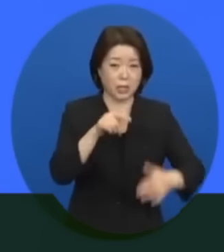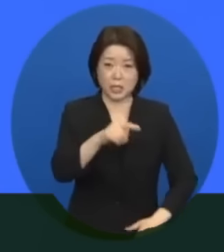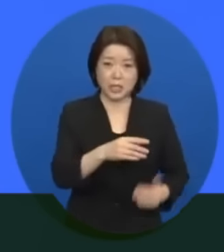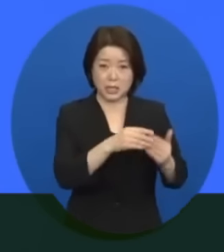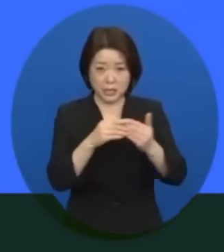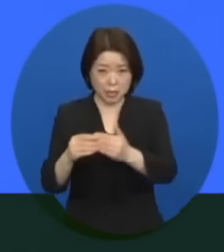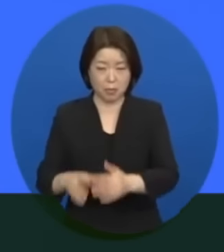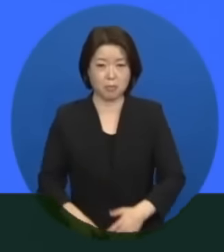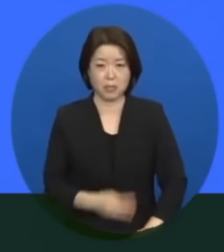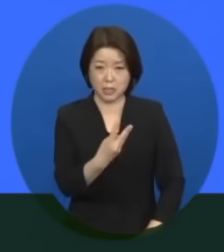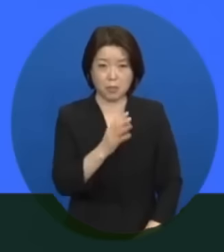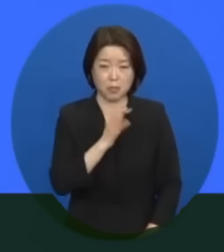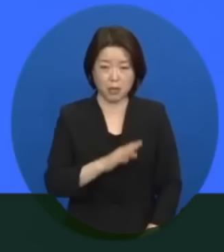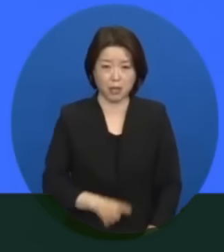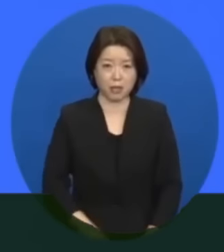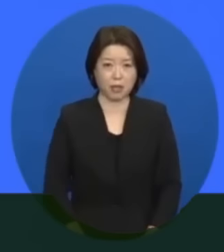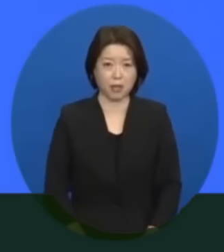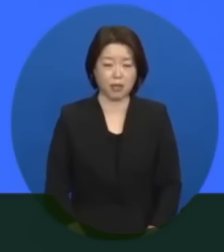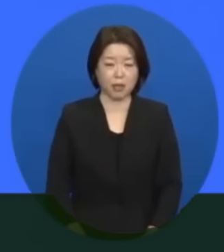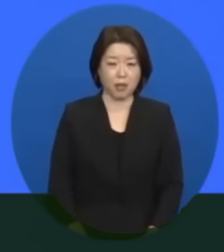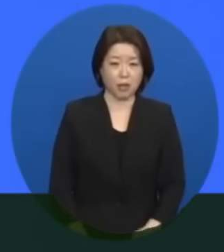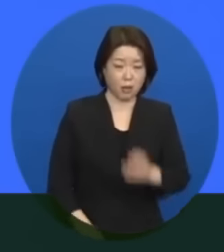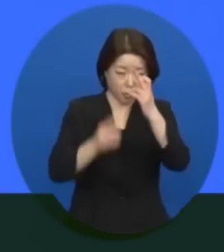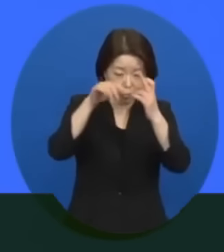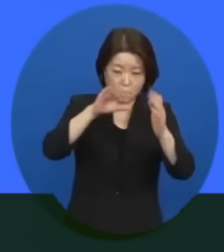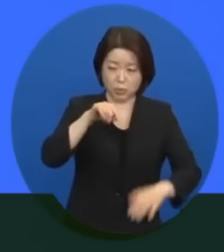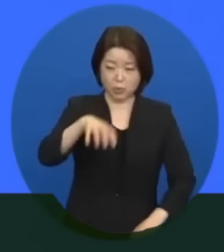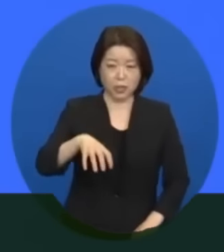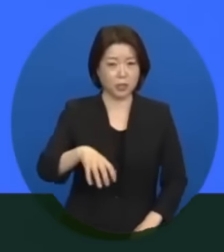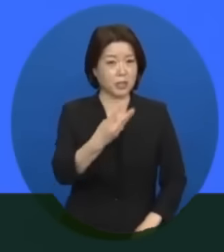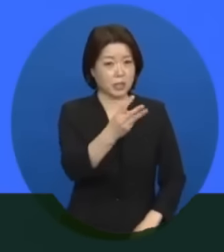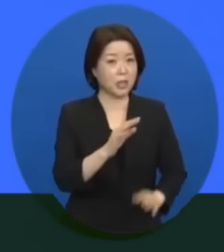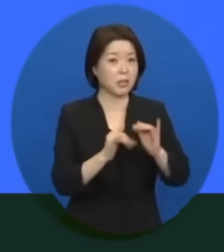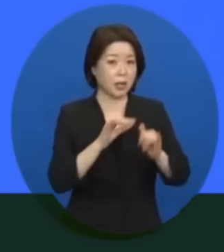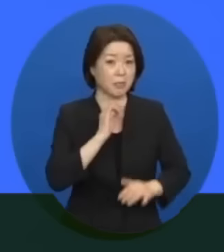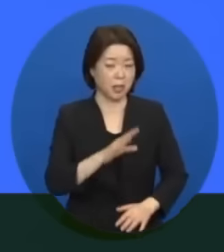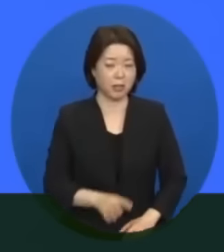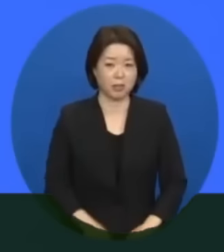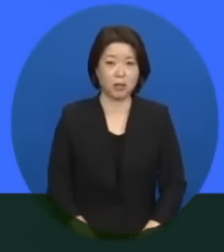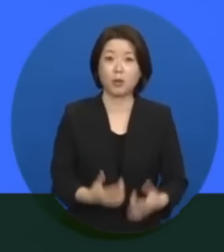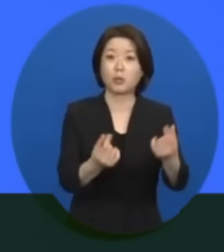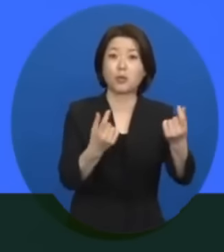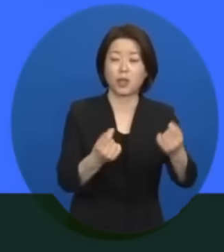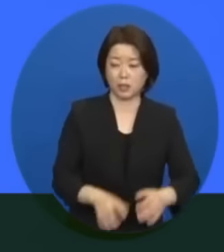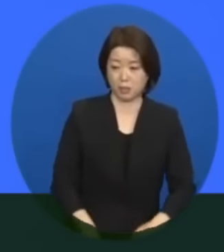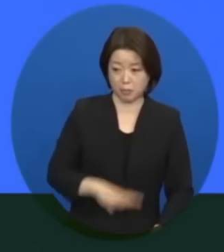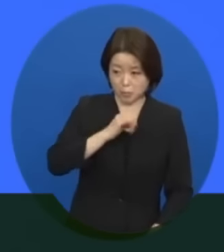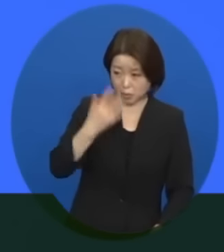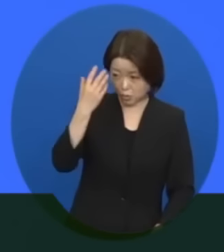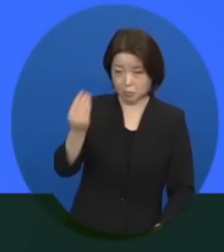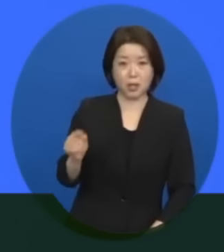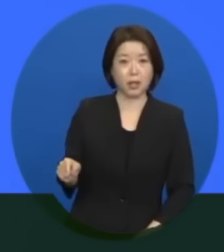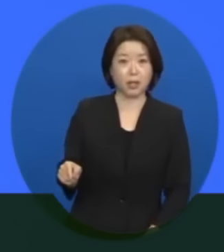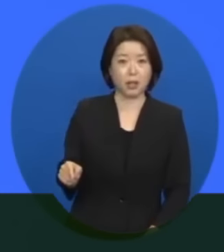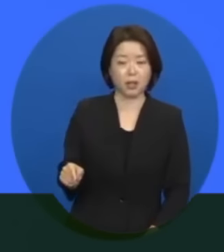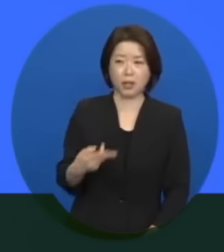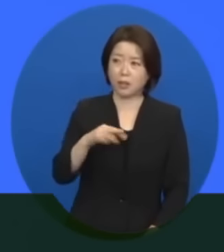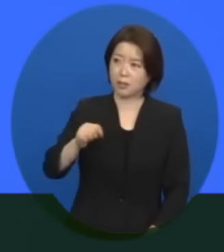겟세 면에서이 세 명만 이런 식으로 세 명만 데려 다닐 때가 있어요 바로이 때도 마찬가지입니다 베드로가 그 장면을 봤어요